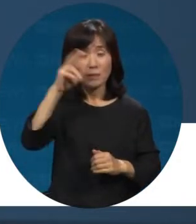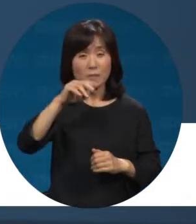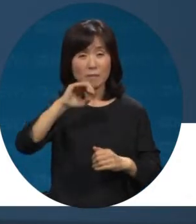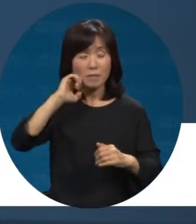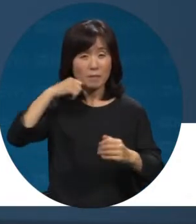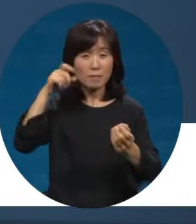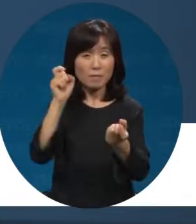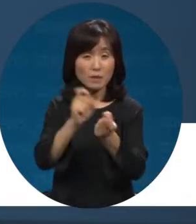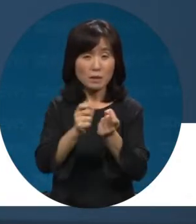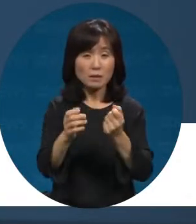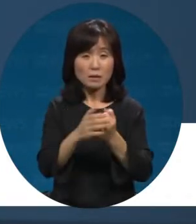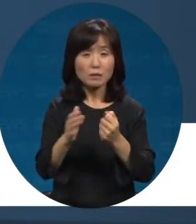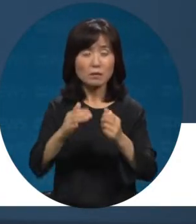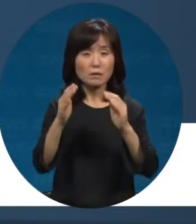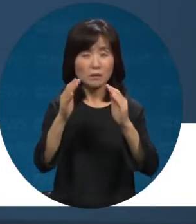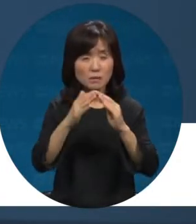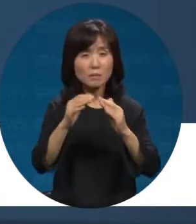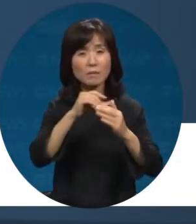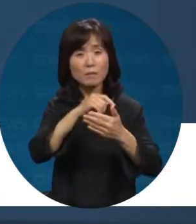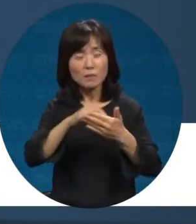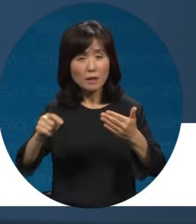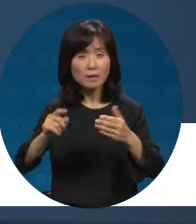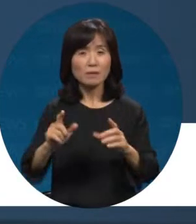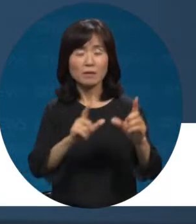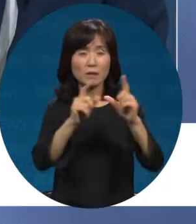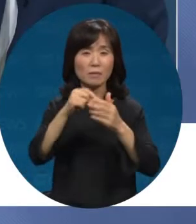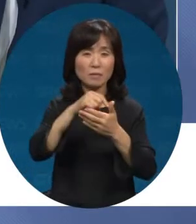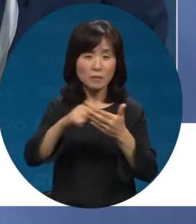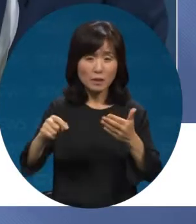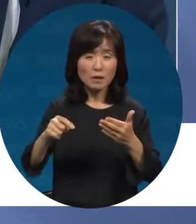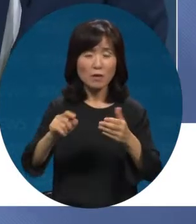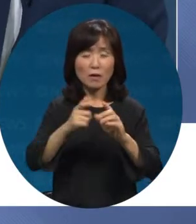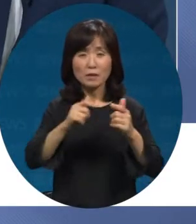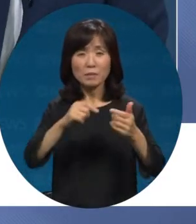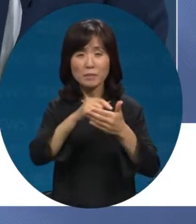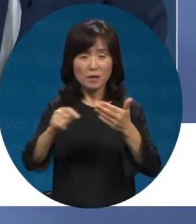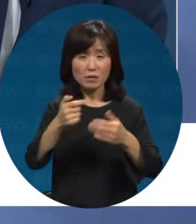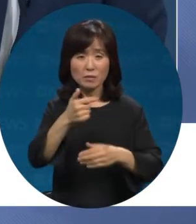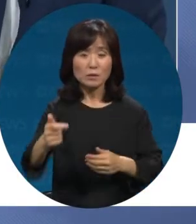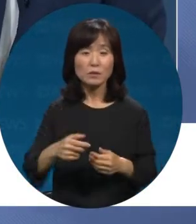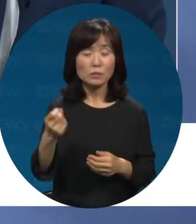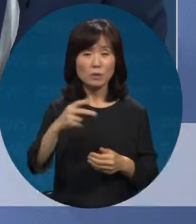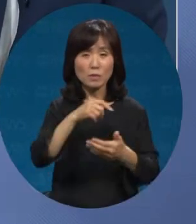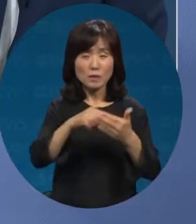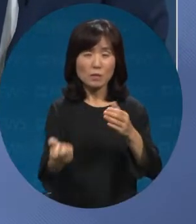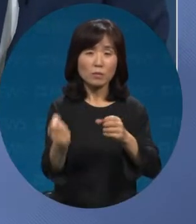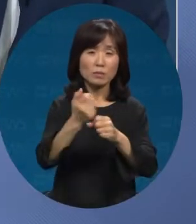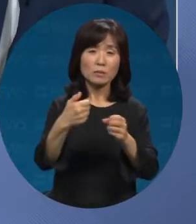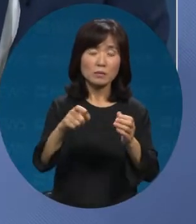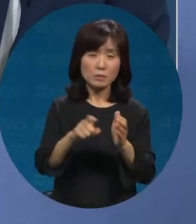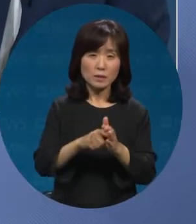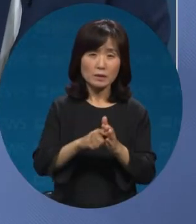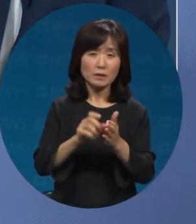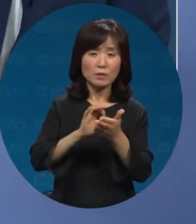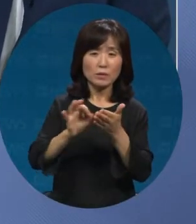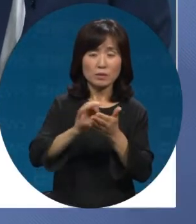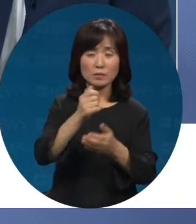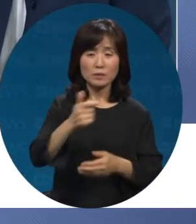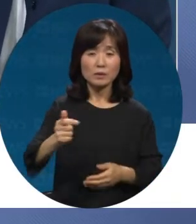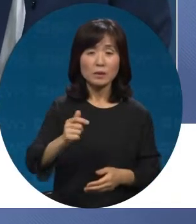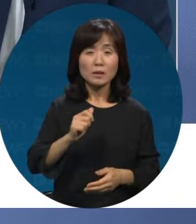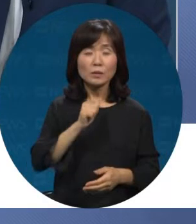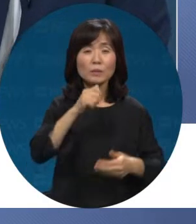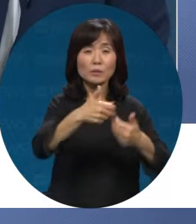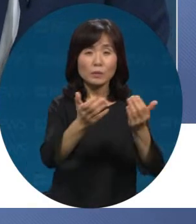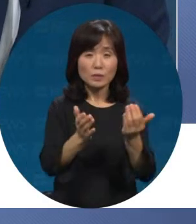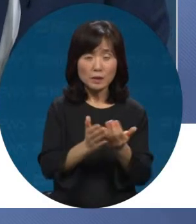실직 권고사직 등 경제활동상에 피해가 컸습니다 또 피해 대처하기 위한 비용 지출 역시 많았습니다 저소득층에 취약한